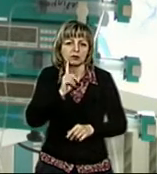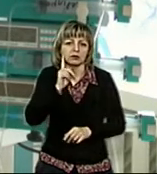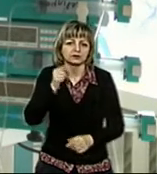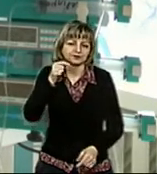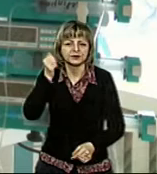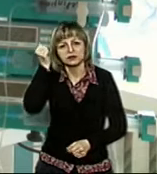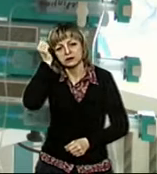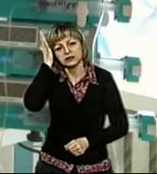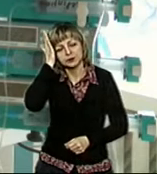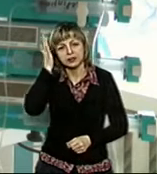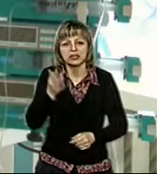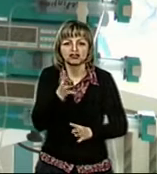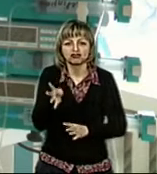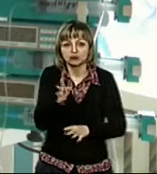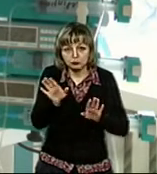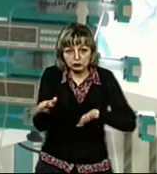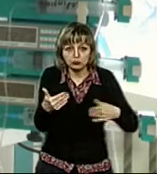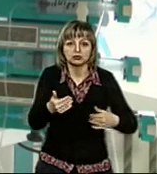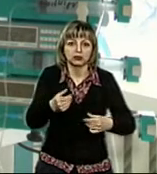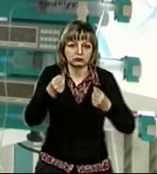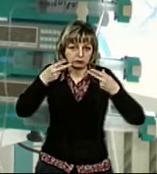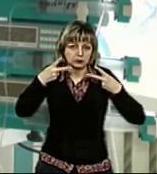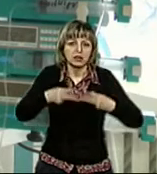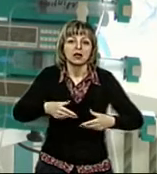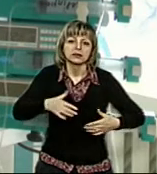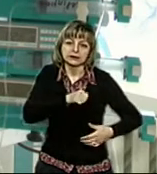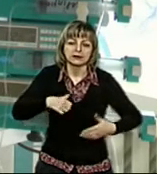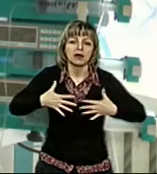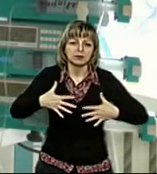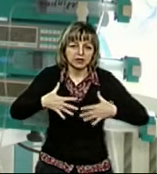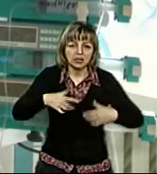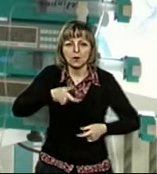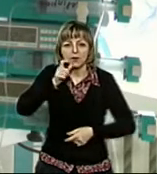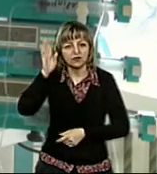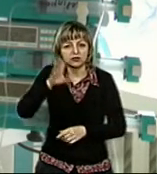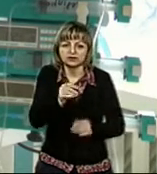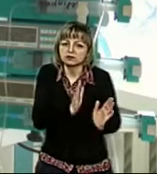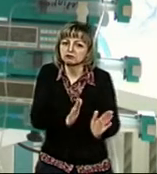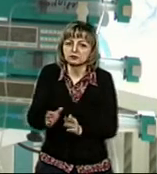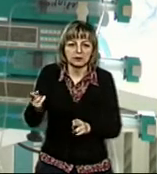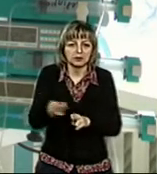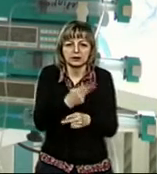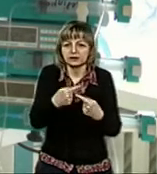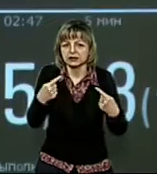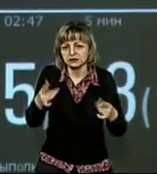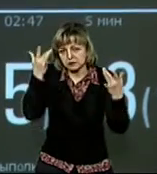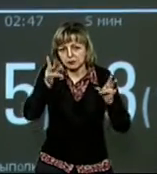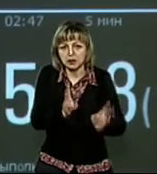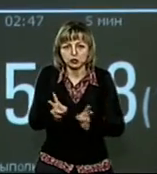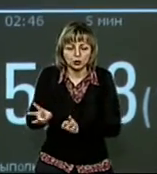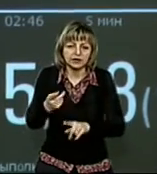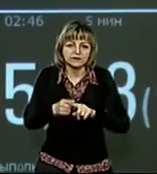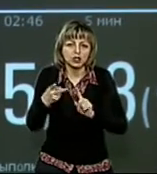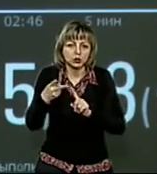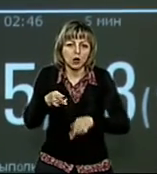4 години він вже прийшов до свідомості. Сам дихав, пив водичку. Все в штатному режимі, в порядку, без будь-яких форс-мажорів. Це